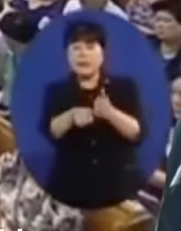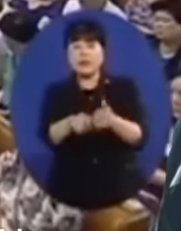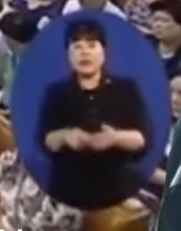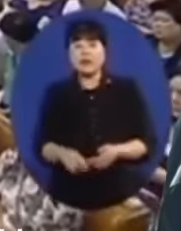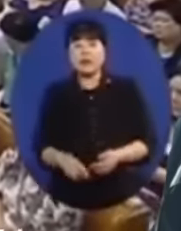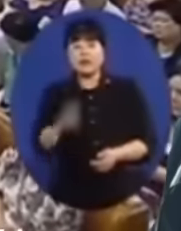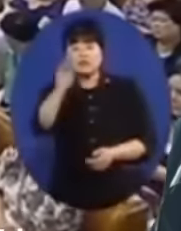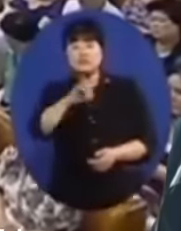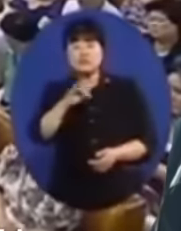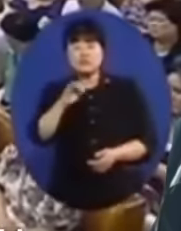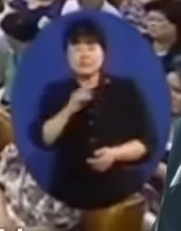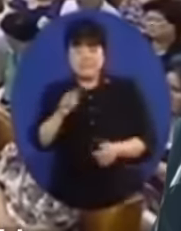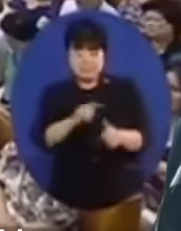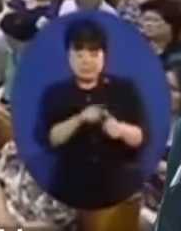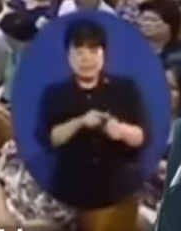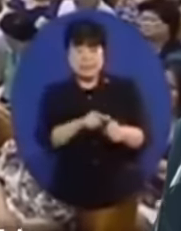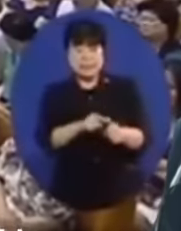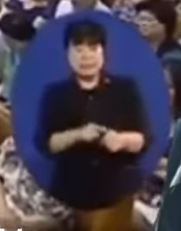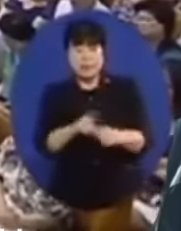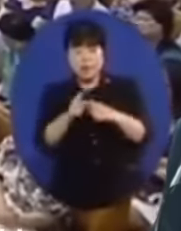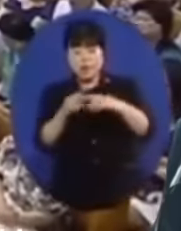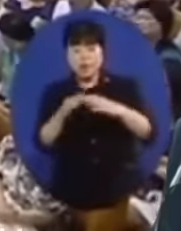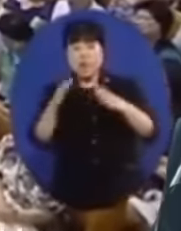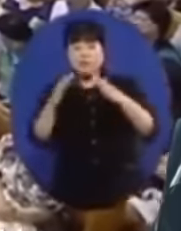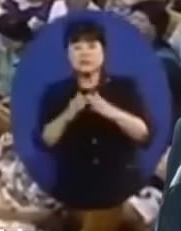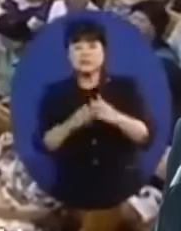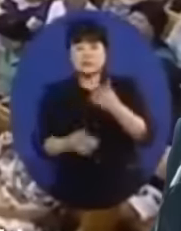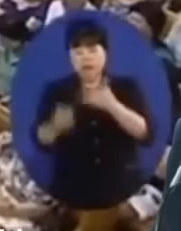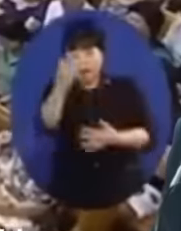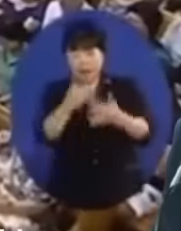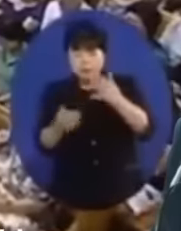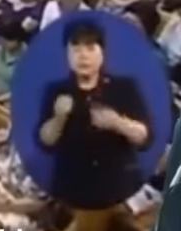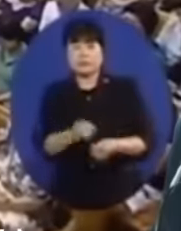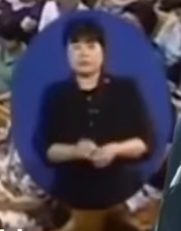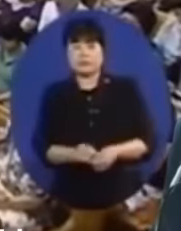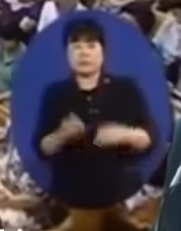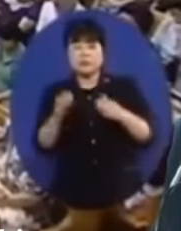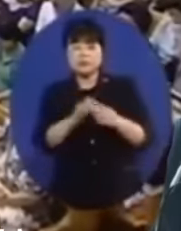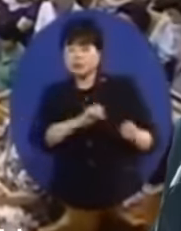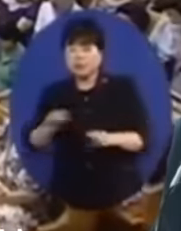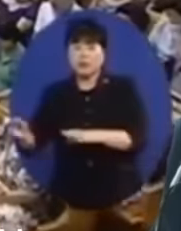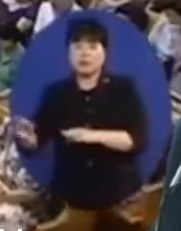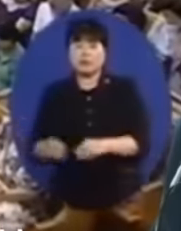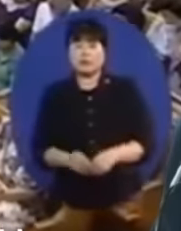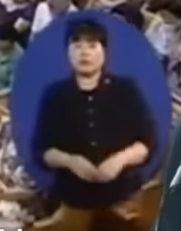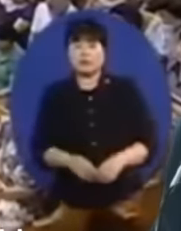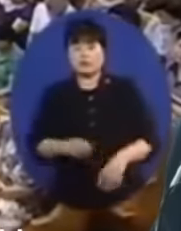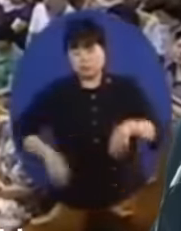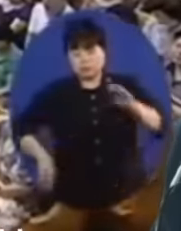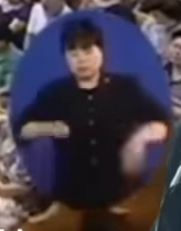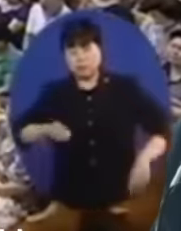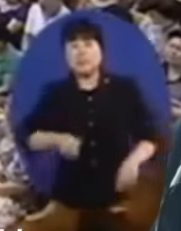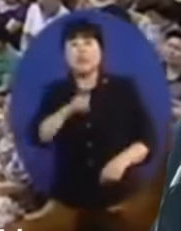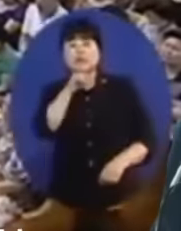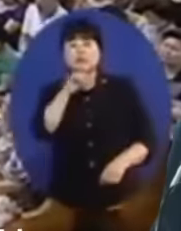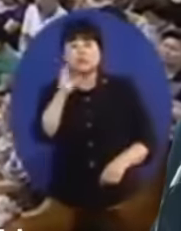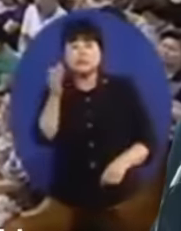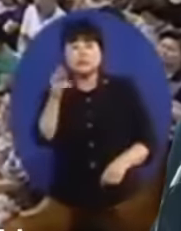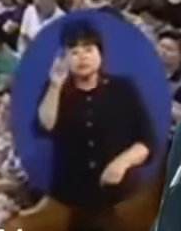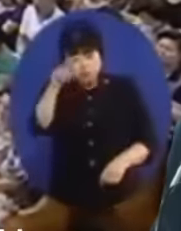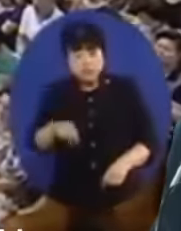무디 목사님의 교회와 집이 잿더미가 되어서 교회도 잃어버리고 집도 잃어버리고 빈털터리가 되었었습니다.